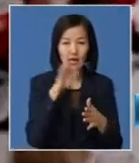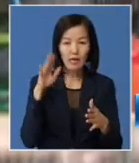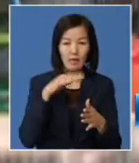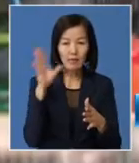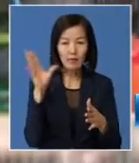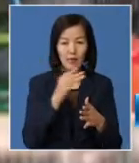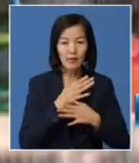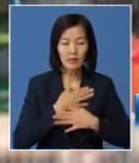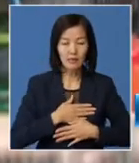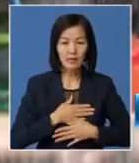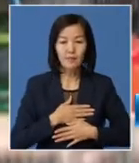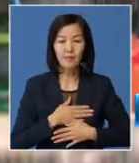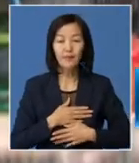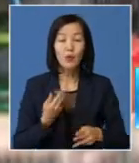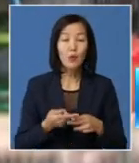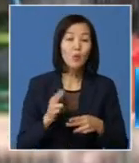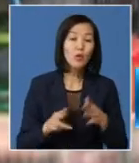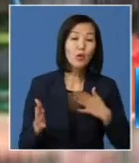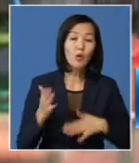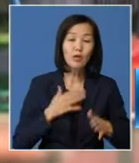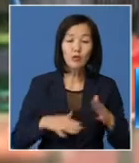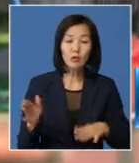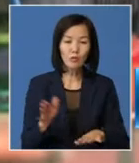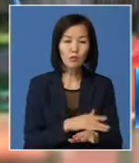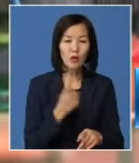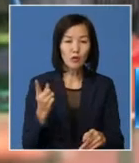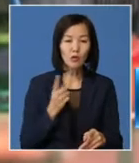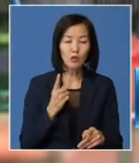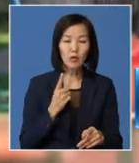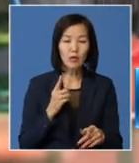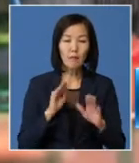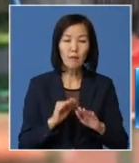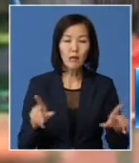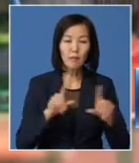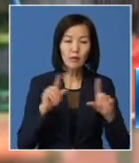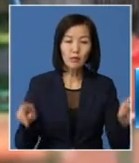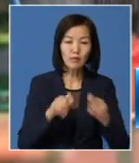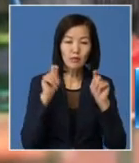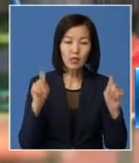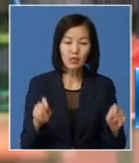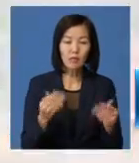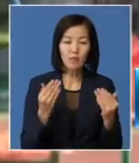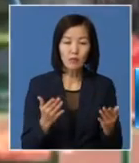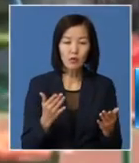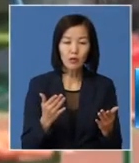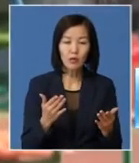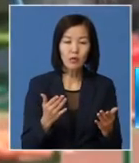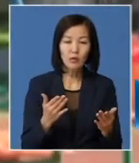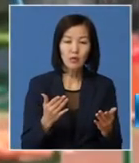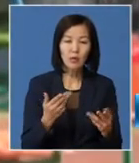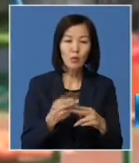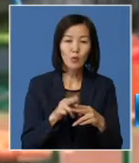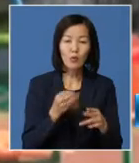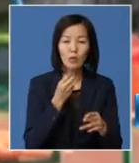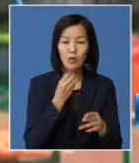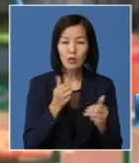риза. Қуанышымызда шек жоқ. Көптен күткен балабақшамыз ашылып отыр. Бізге өте